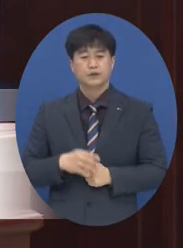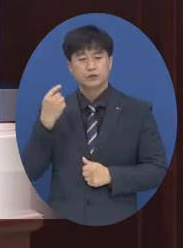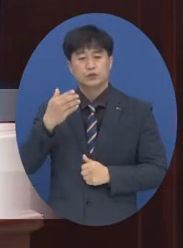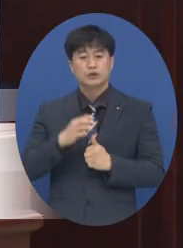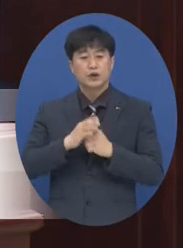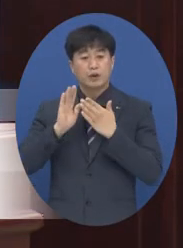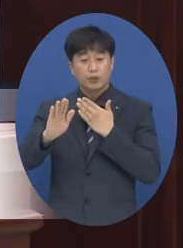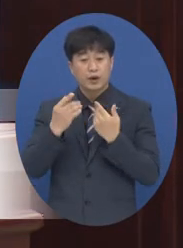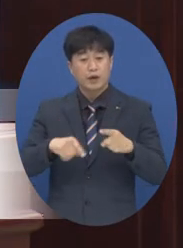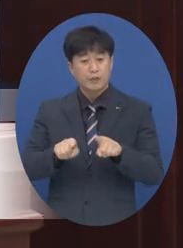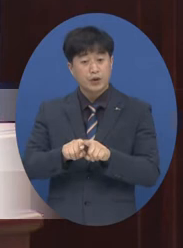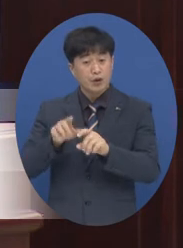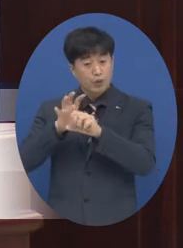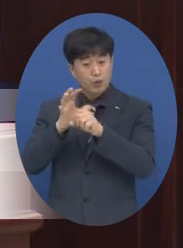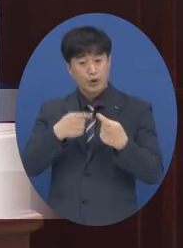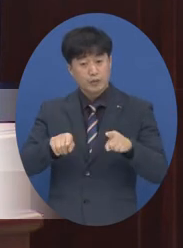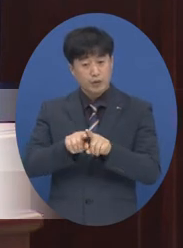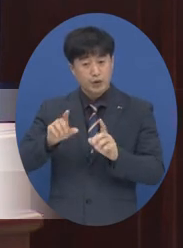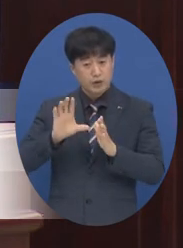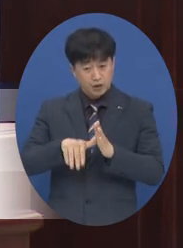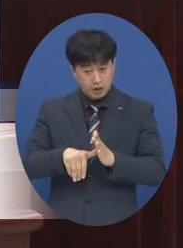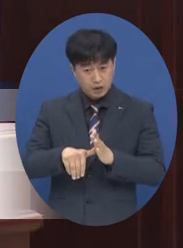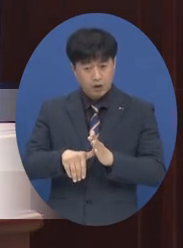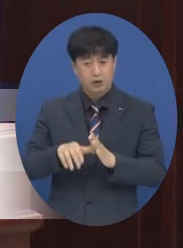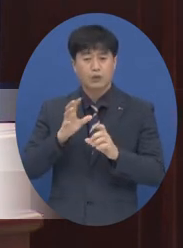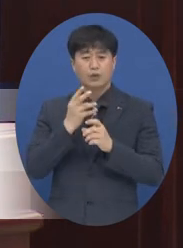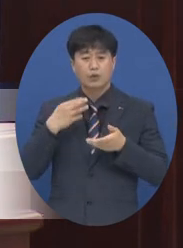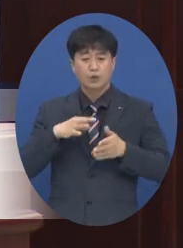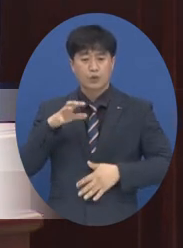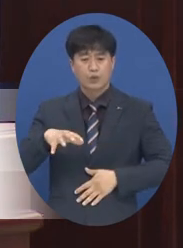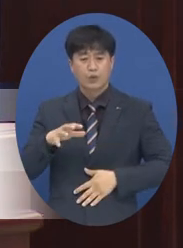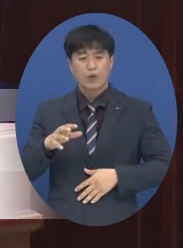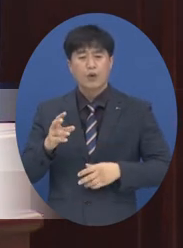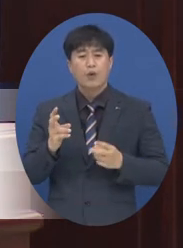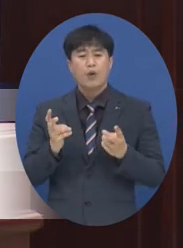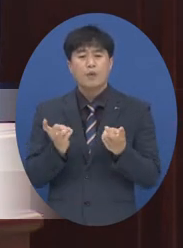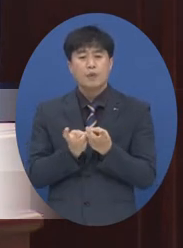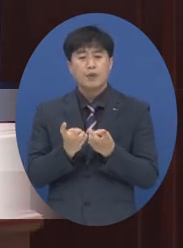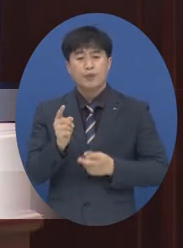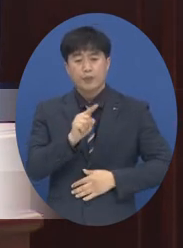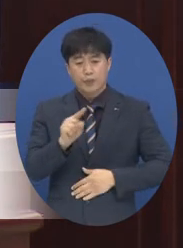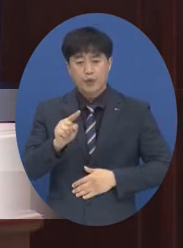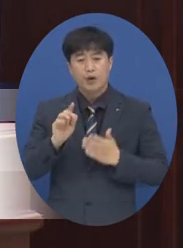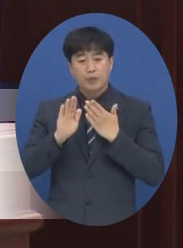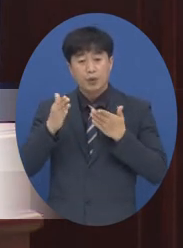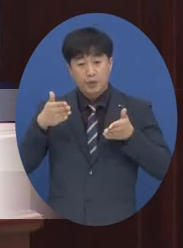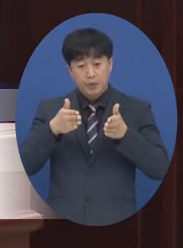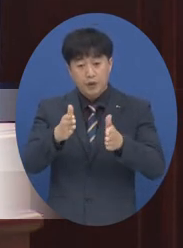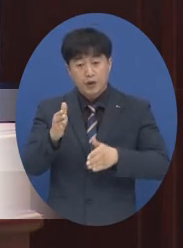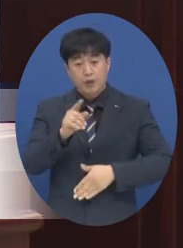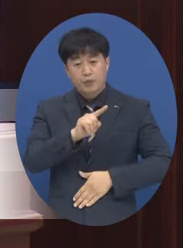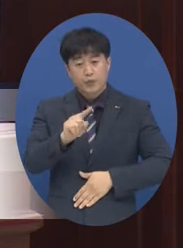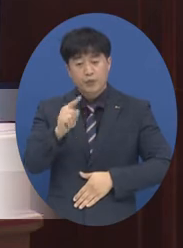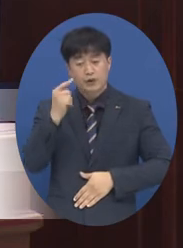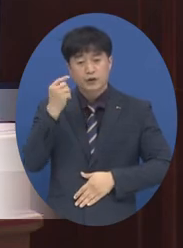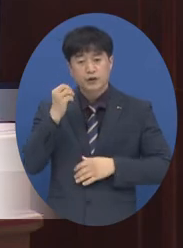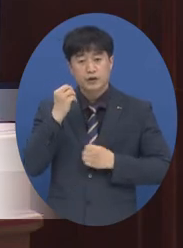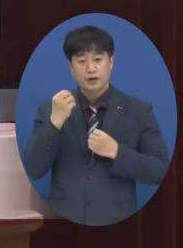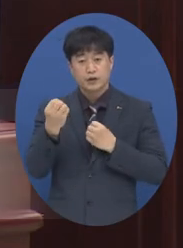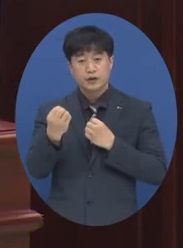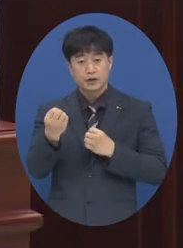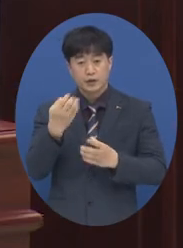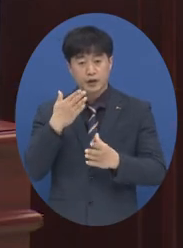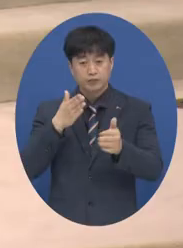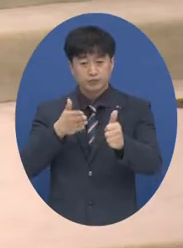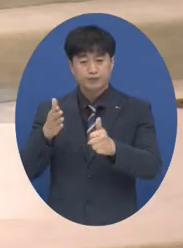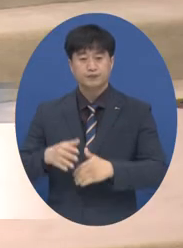우리 위드 코로나 시대의 그걸 우리 경기도에서는 어떻게 지금 대체 라고 있고 앞으로 방향을 어떻게 하고 있다는 것을 말씀을